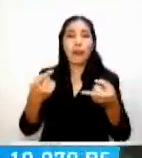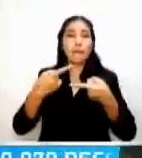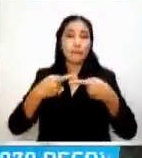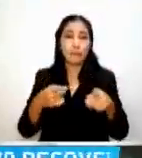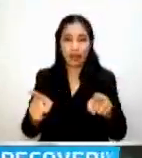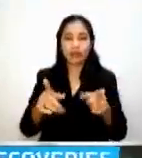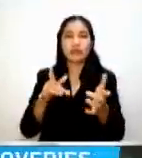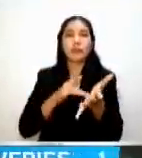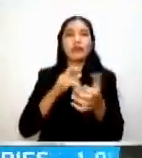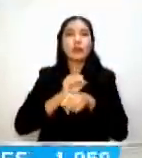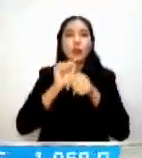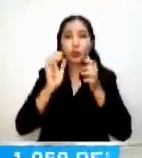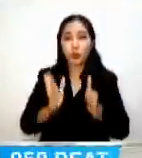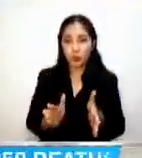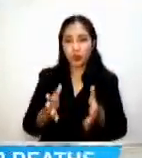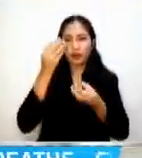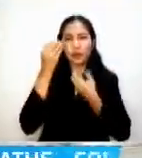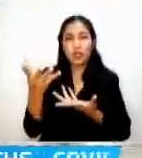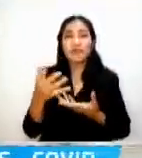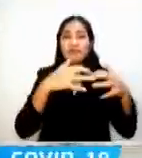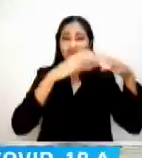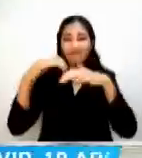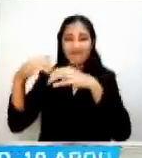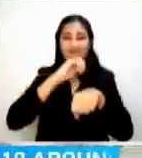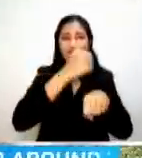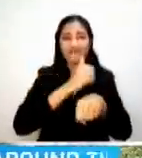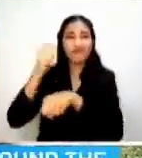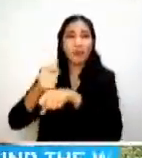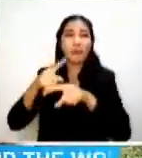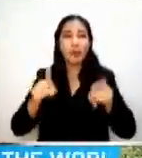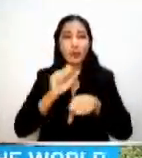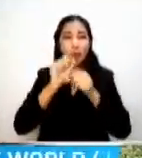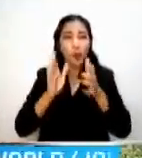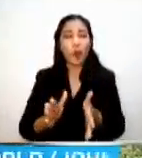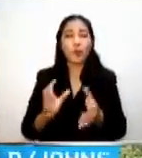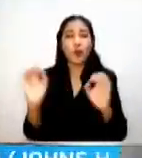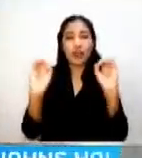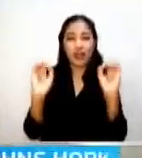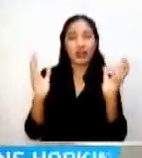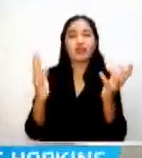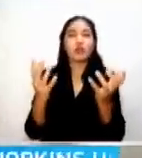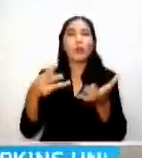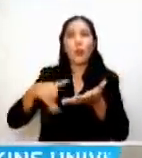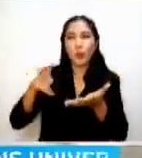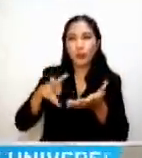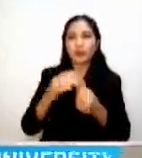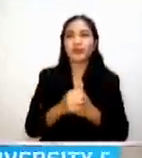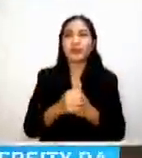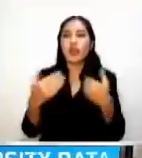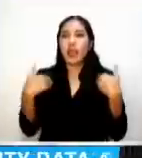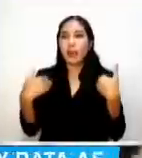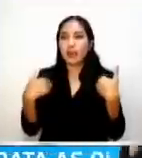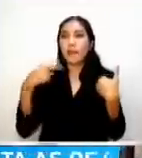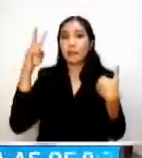tatao, wala ring silbi. Nasa Quezon Institute na ang ilang doktor, nurse at medical technologist mula Visayas na sasaklolo sa mga